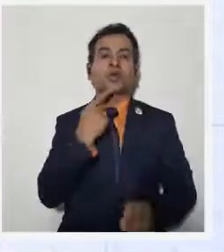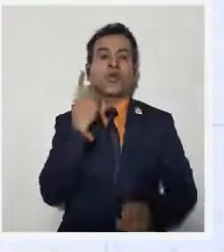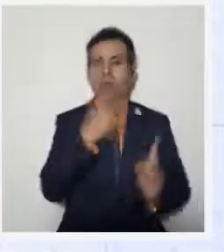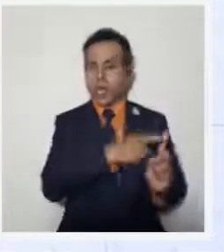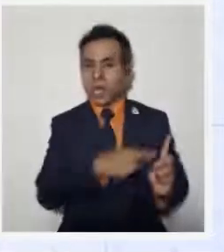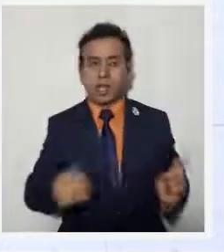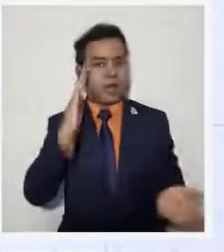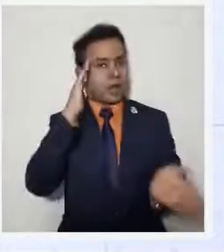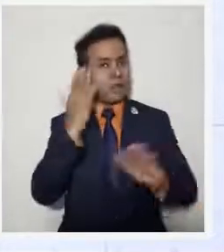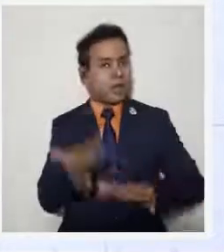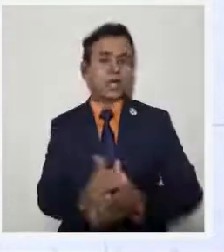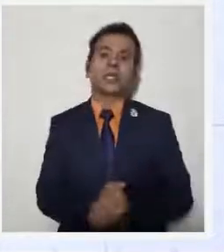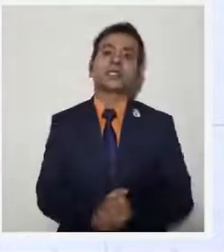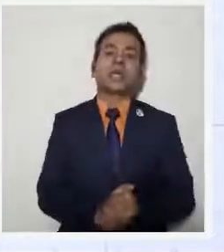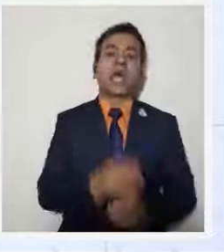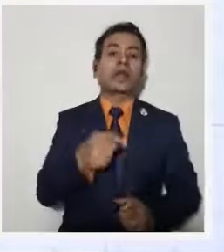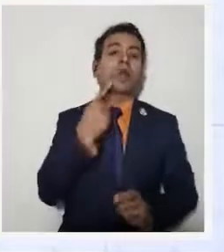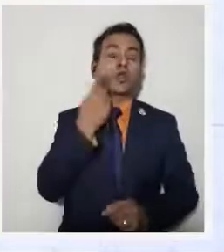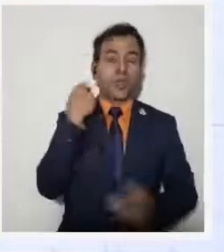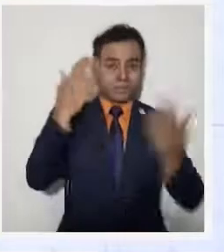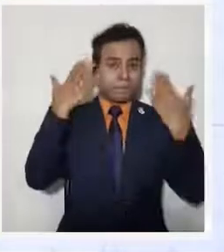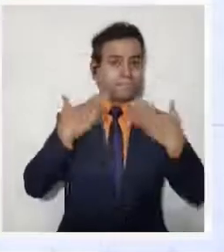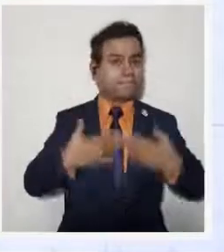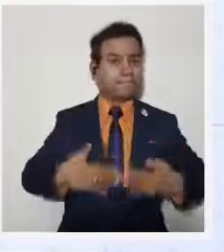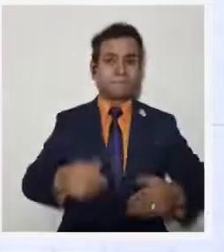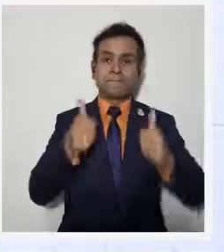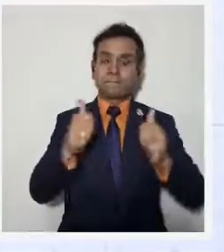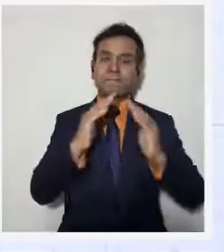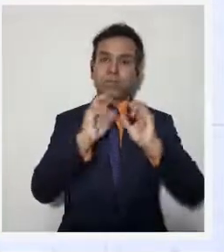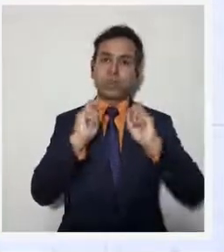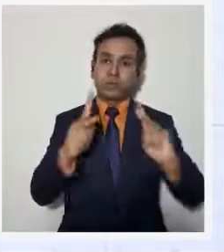2 জন এবং রংপুর বিভাগের 1 জন।